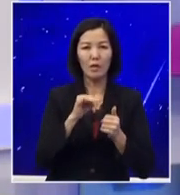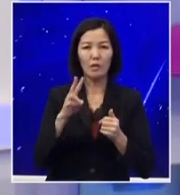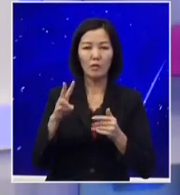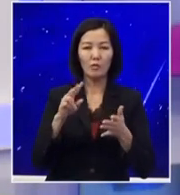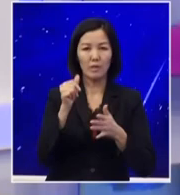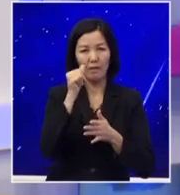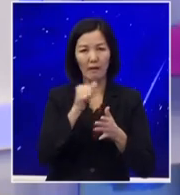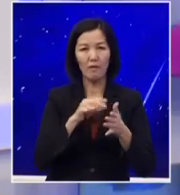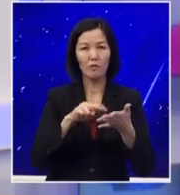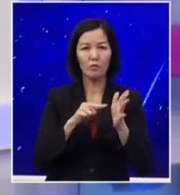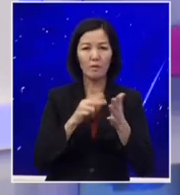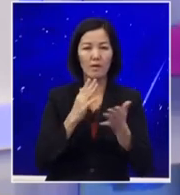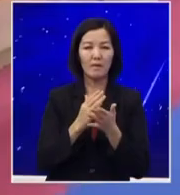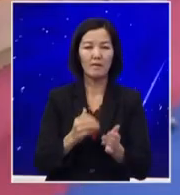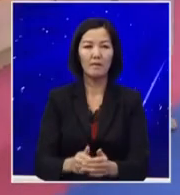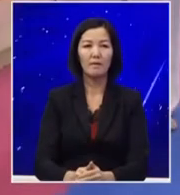айында жоспарланған.